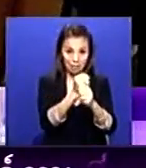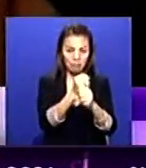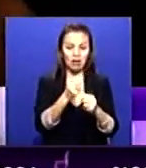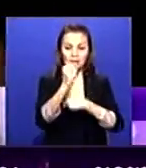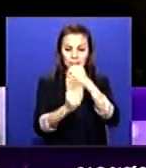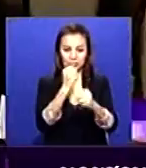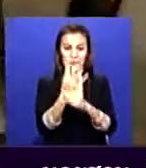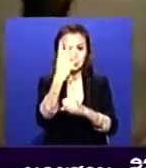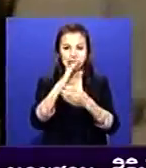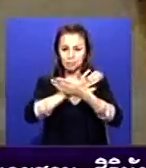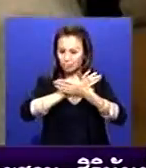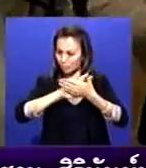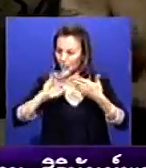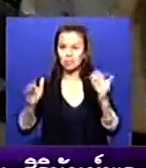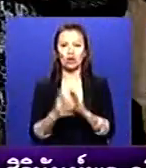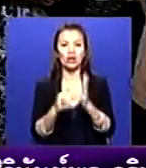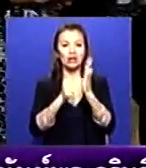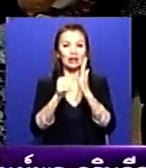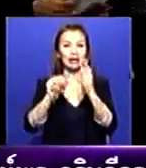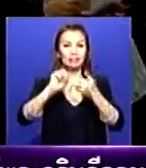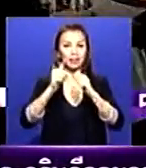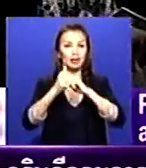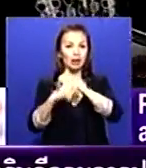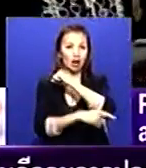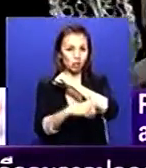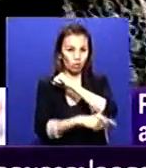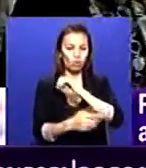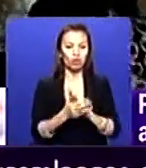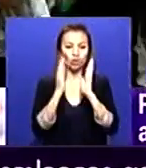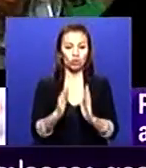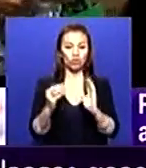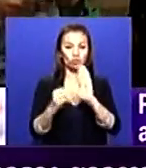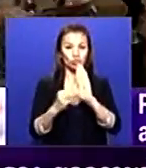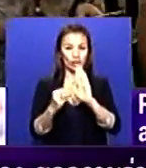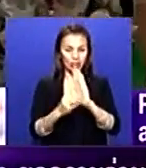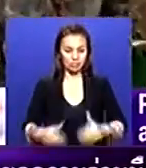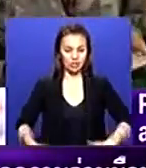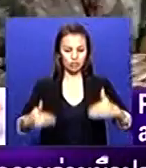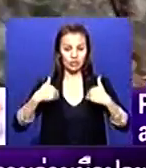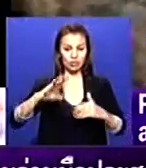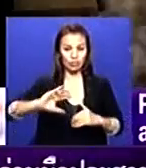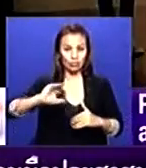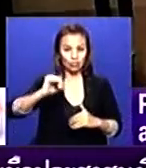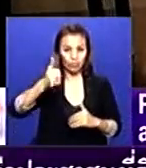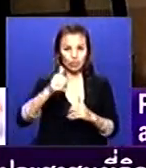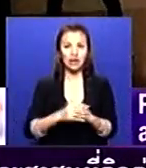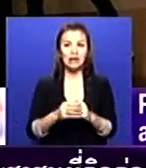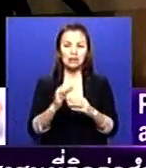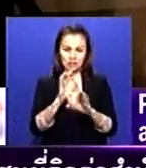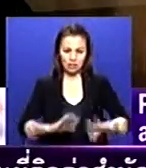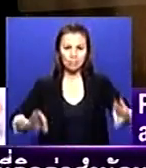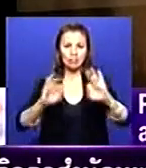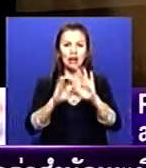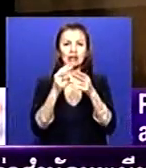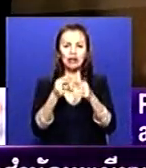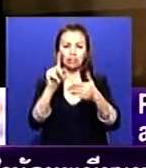จังแก้ปัญหาคอร์รัปชันเร่งพัฒนาชีวิตของคนกทมพร้อมย้ำให้ประชาชนเลือกผู้สมัครอิสระเข้ามาบริ